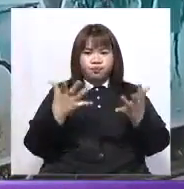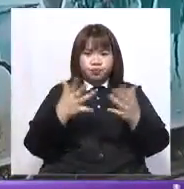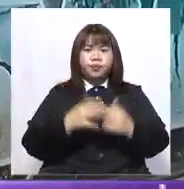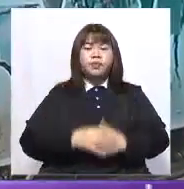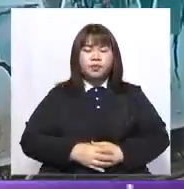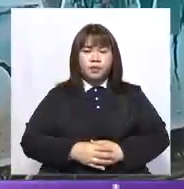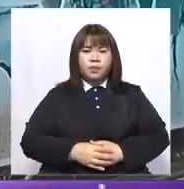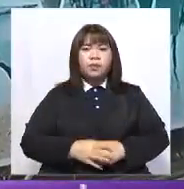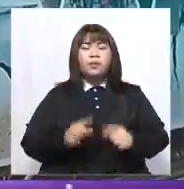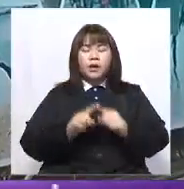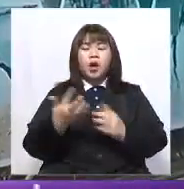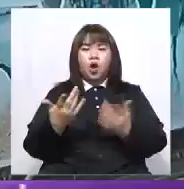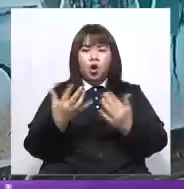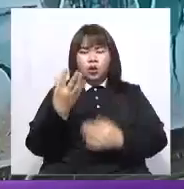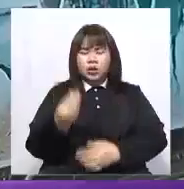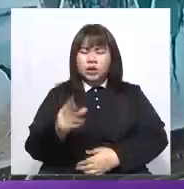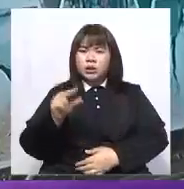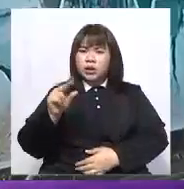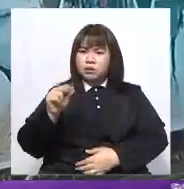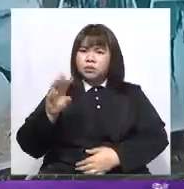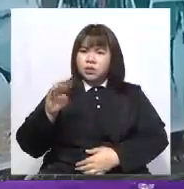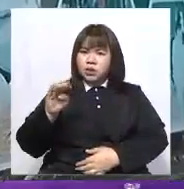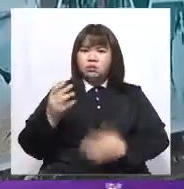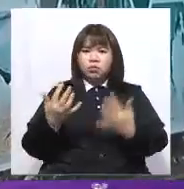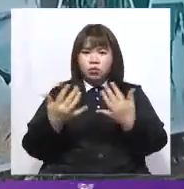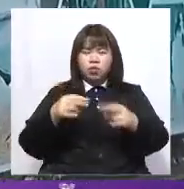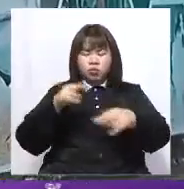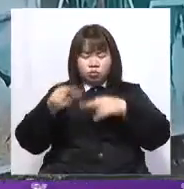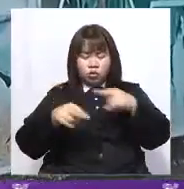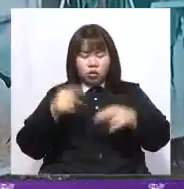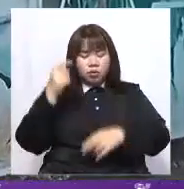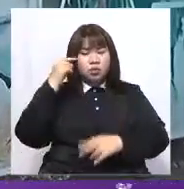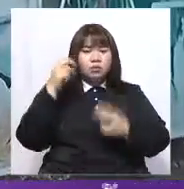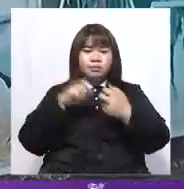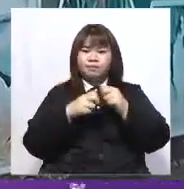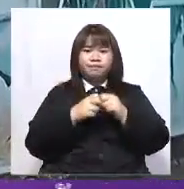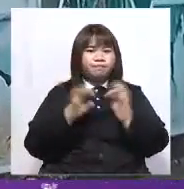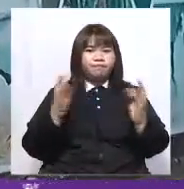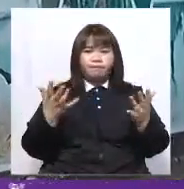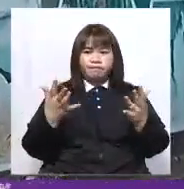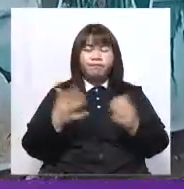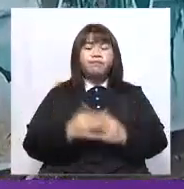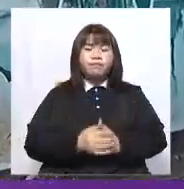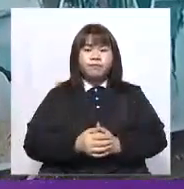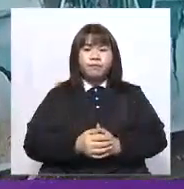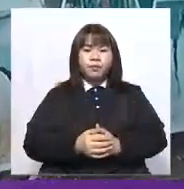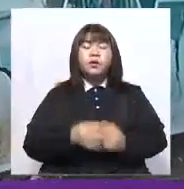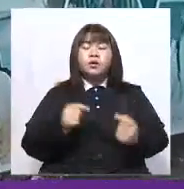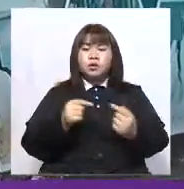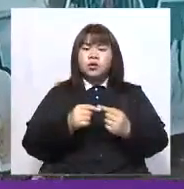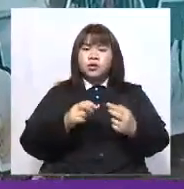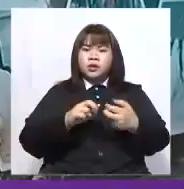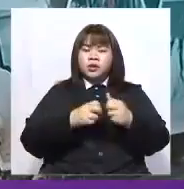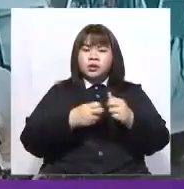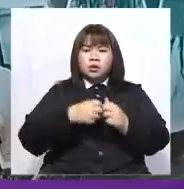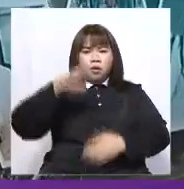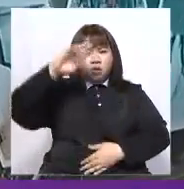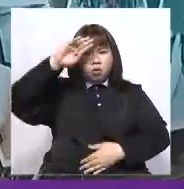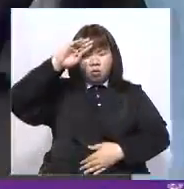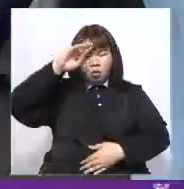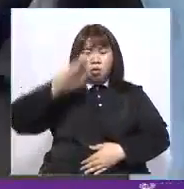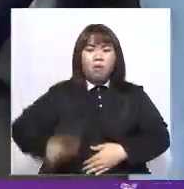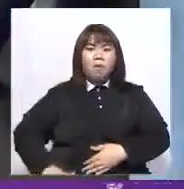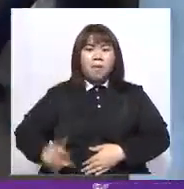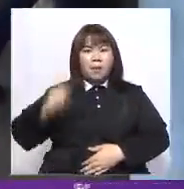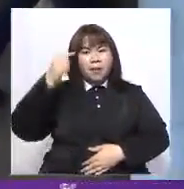สัก 3-40 ตัวอย่างก็คาดว่าคงไม่มีปัญหานะฮะในเรื่องโรคพิษสุนัขบ้าของจังหวัดเราน